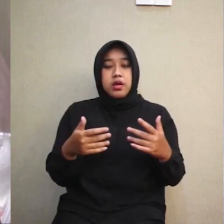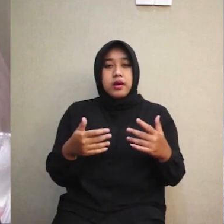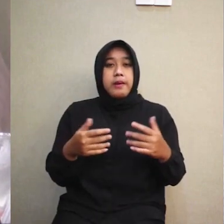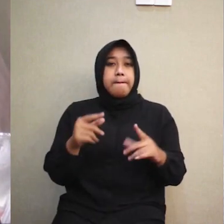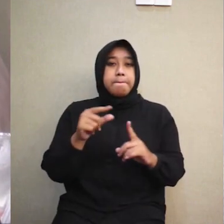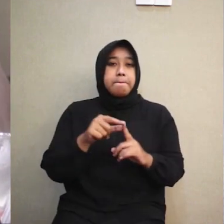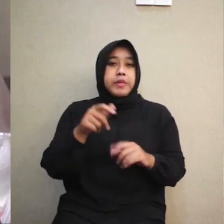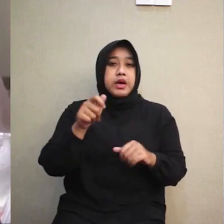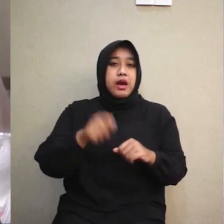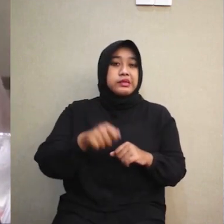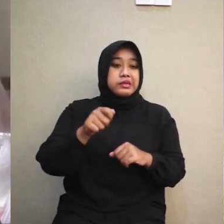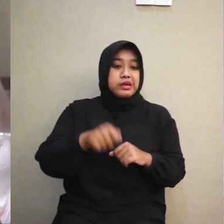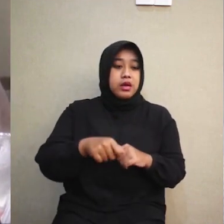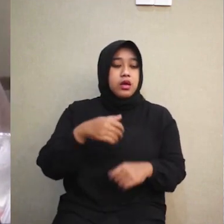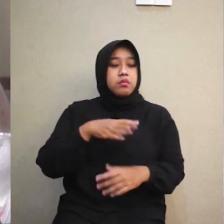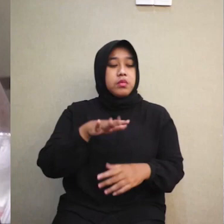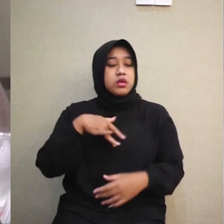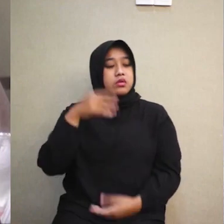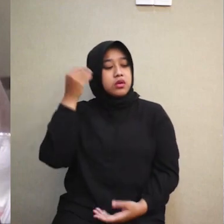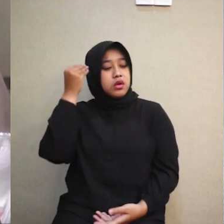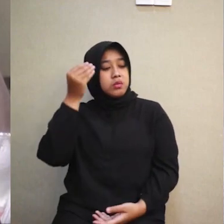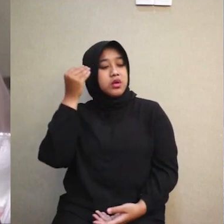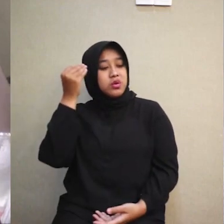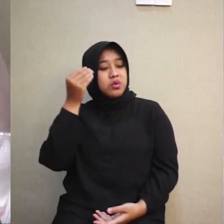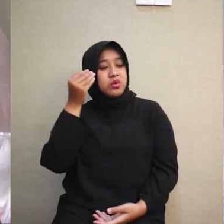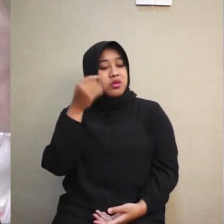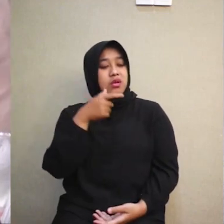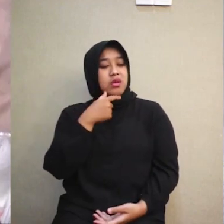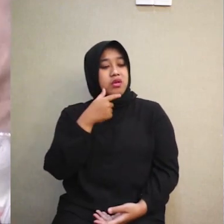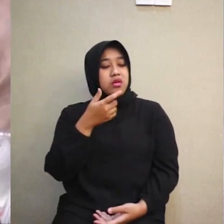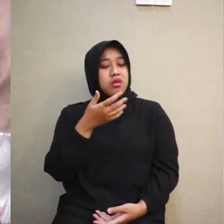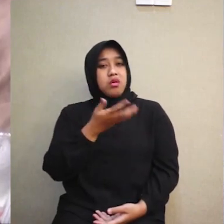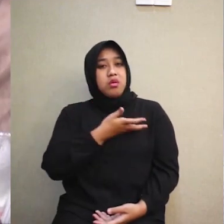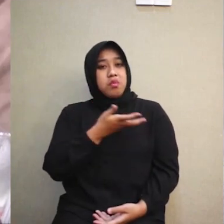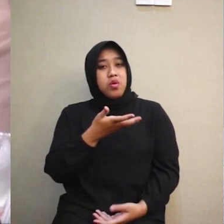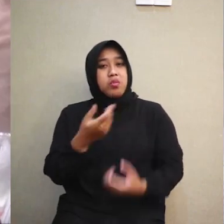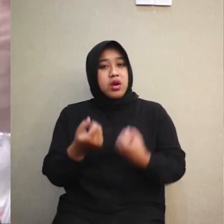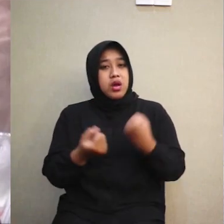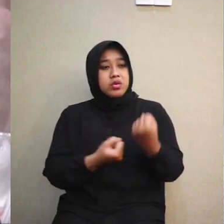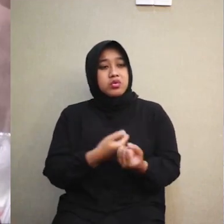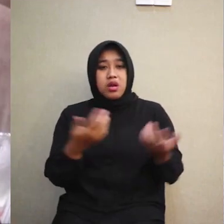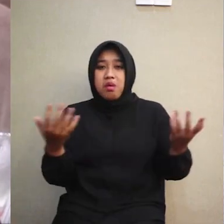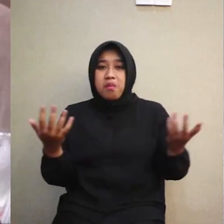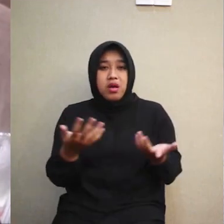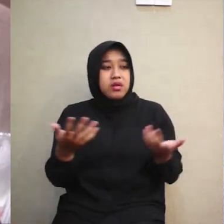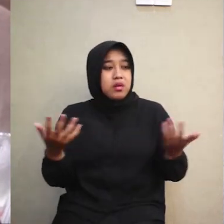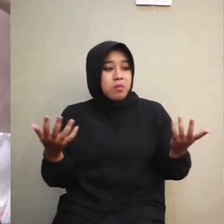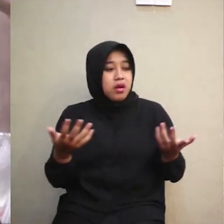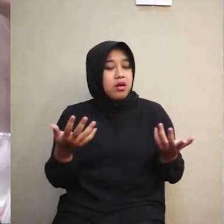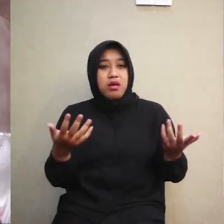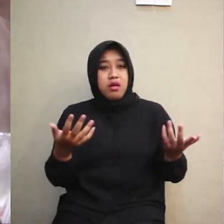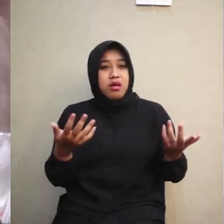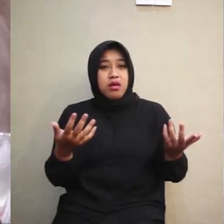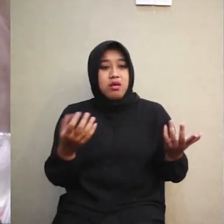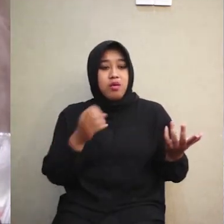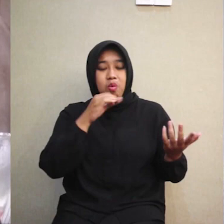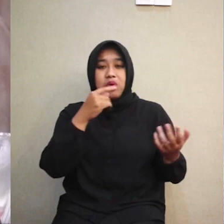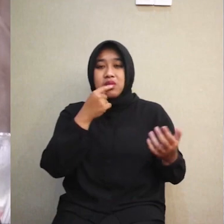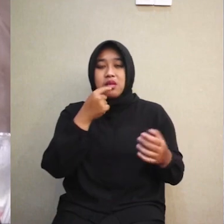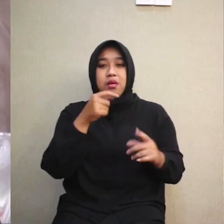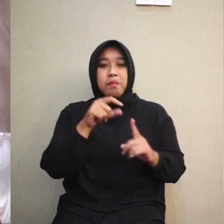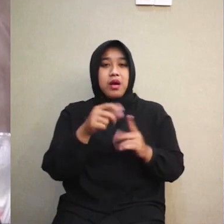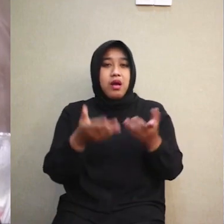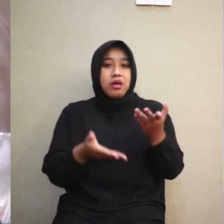ke pengadilan pengadilan sendiri bingung gitu ya mau melaksanakannya Gimana ngomongnya pengadilan